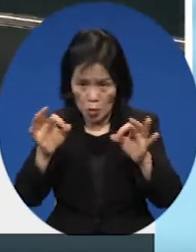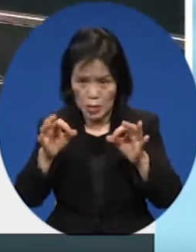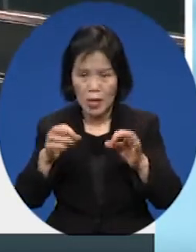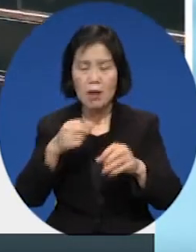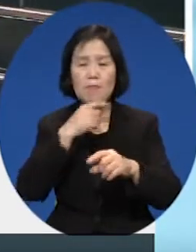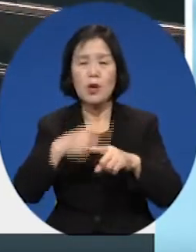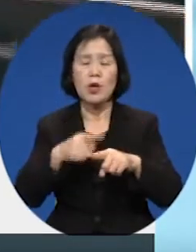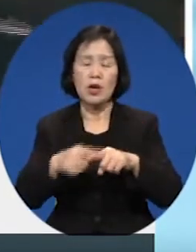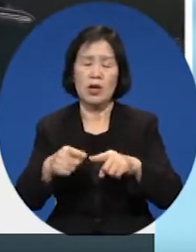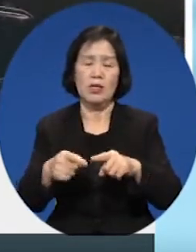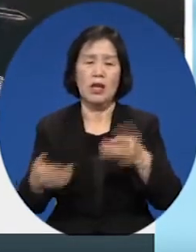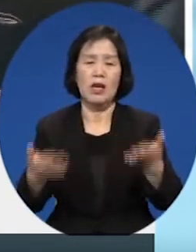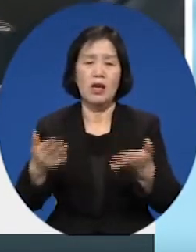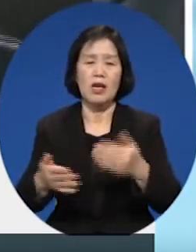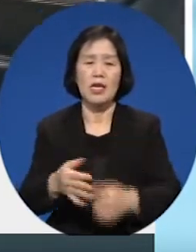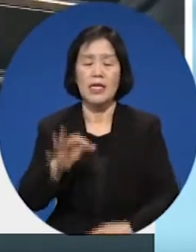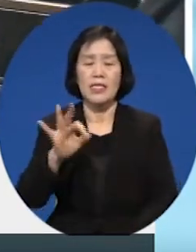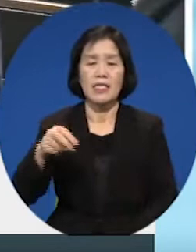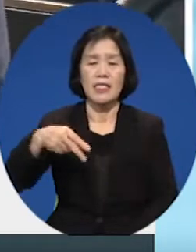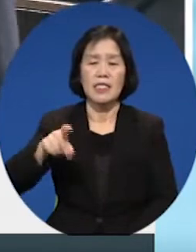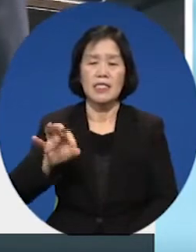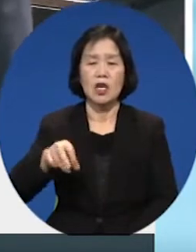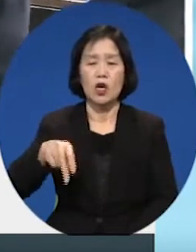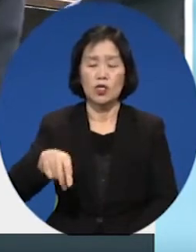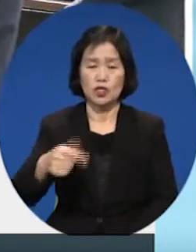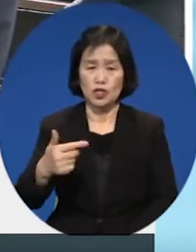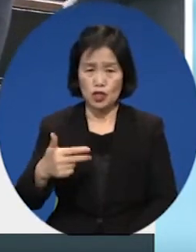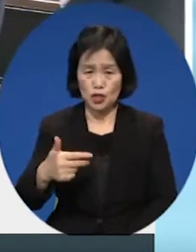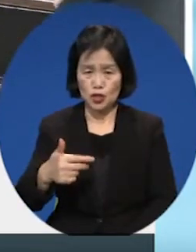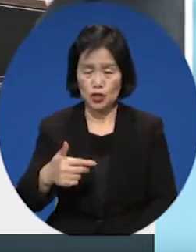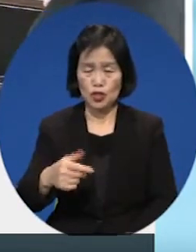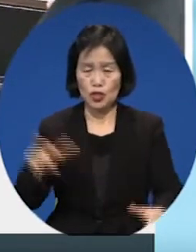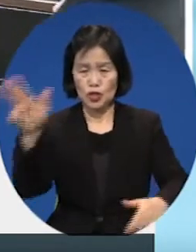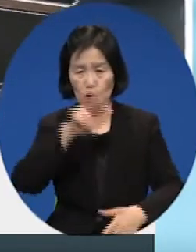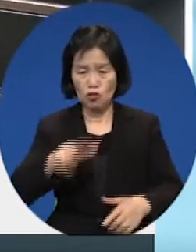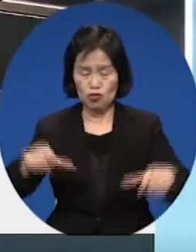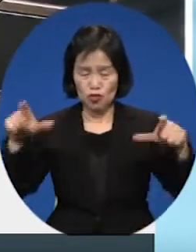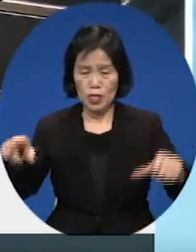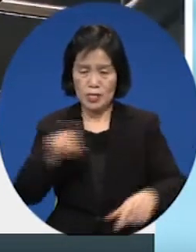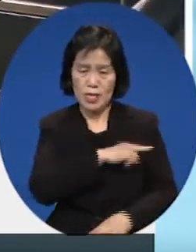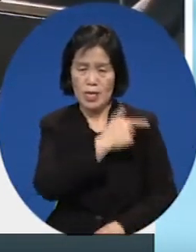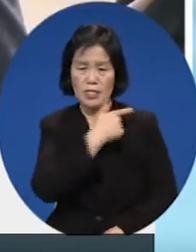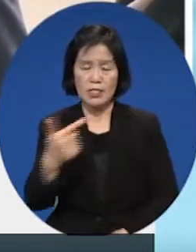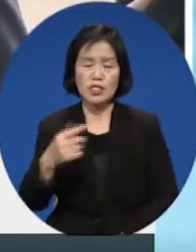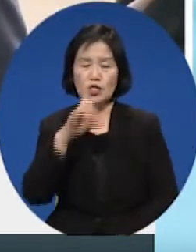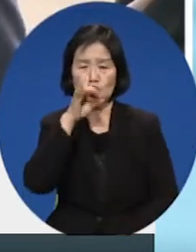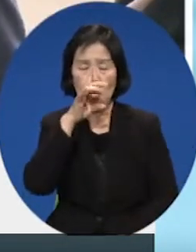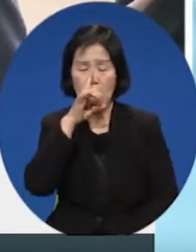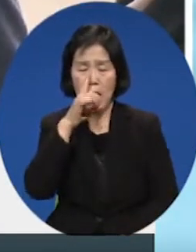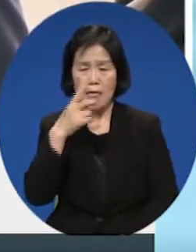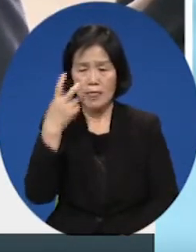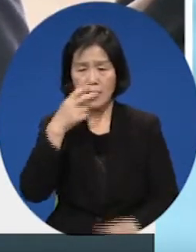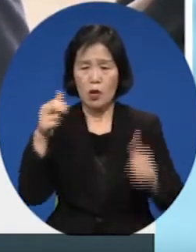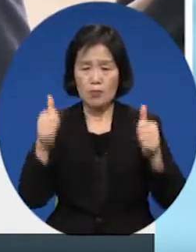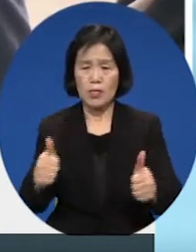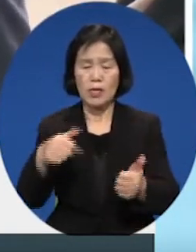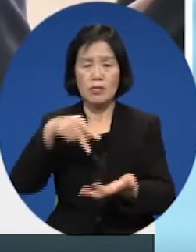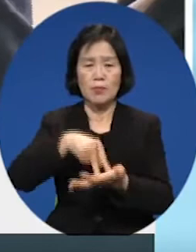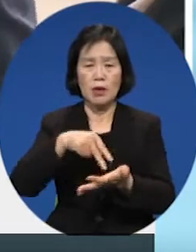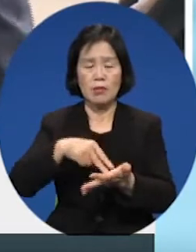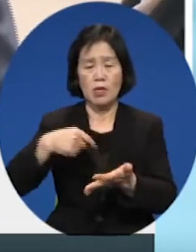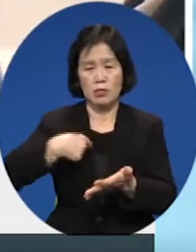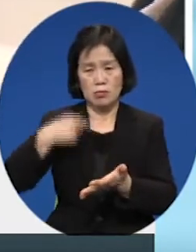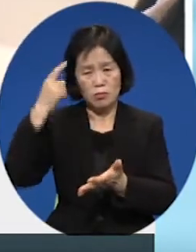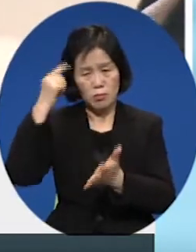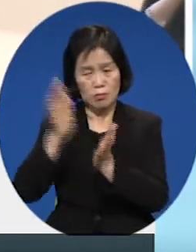이선 서울중앙지검 자 전국 지검 가운데 가장 큰 어 지금 을 운영하고 있는 그니까 중앙지검 장 입장에서 자신하고 손발